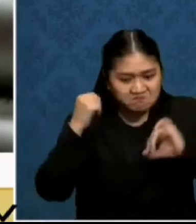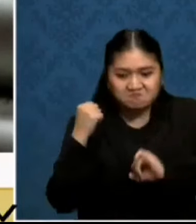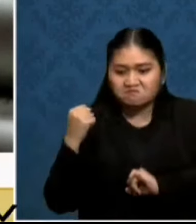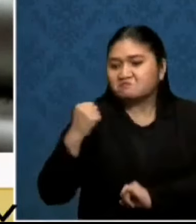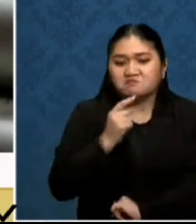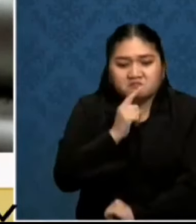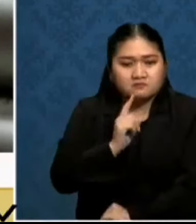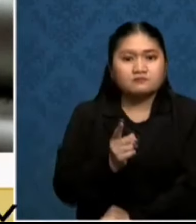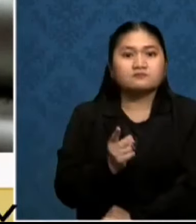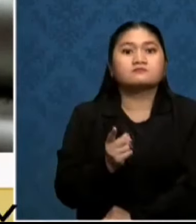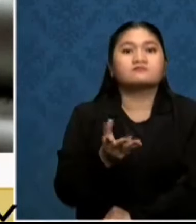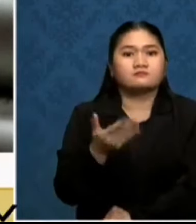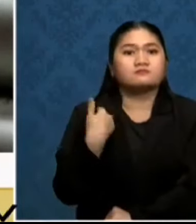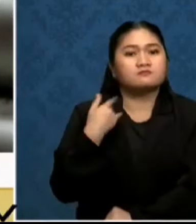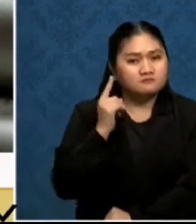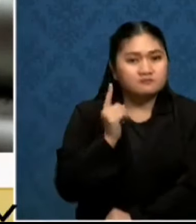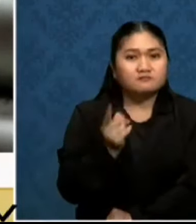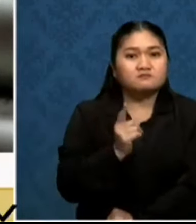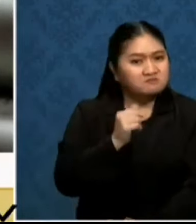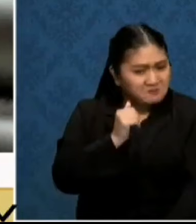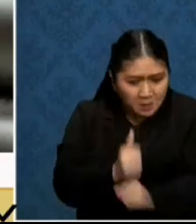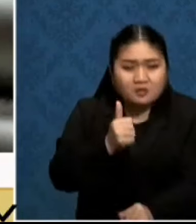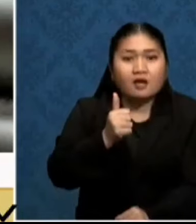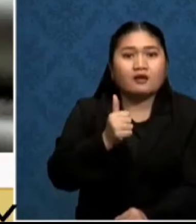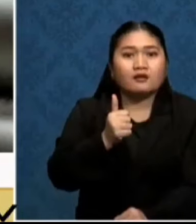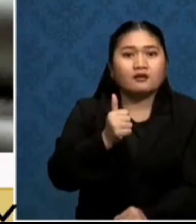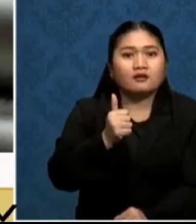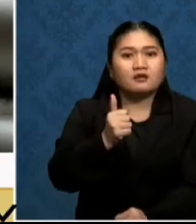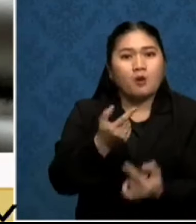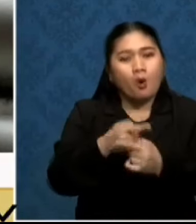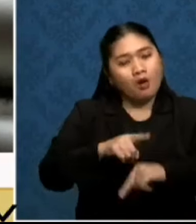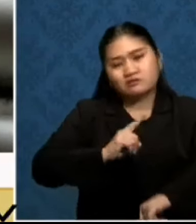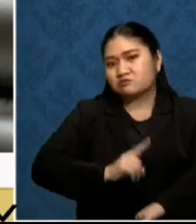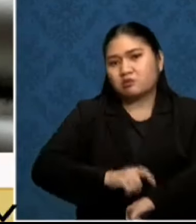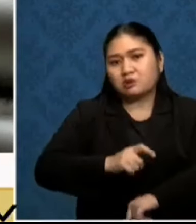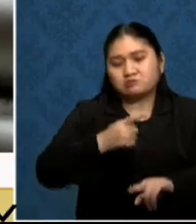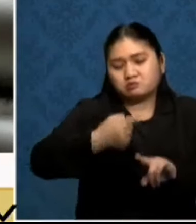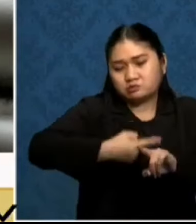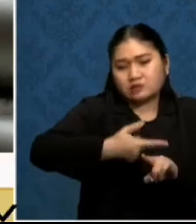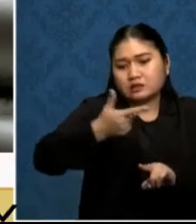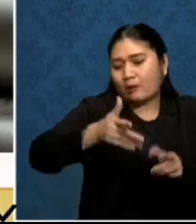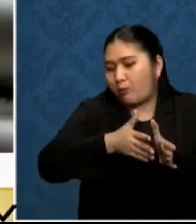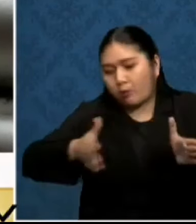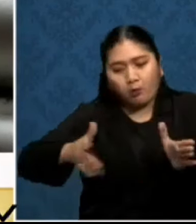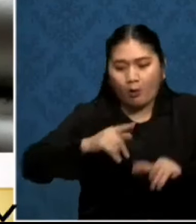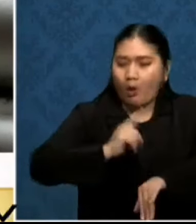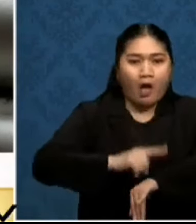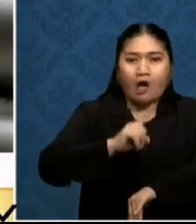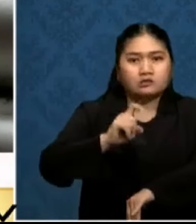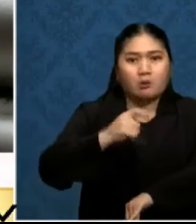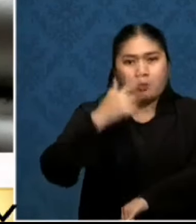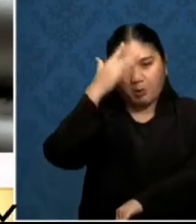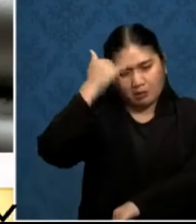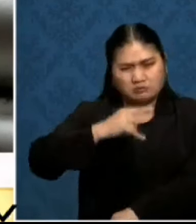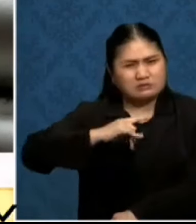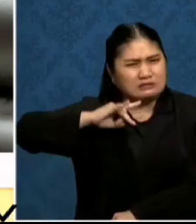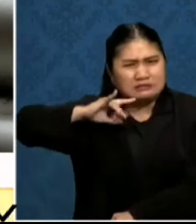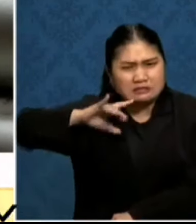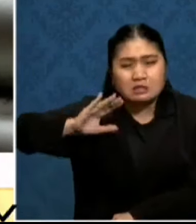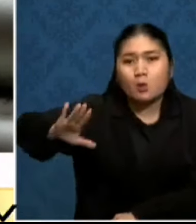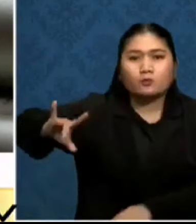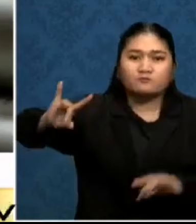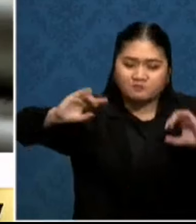แข็งยืนยันว่าทำได้เสียเวลาไป 3เดือนครับเพราะความดื้อรั้นดันทุรังของ